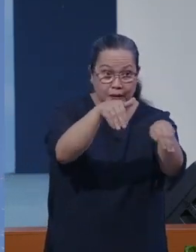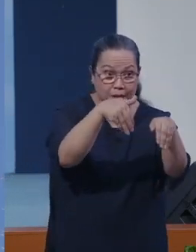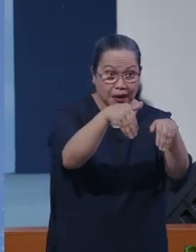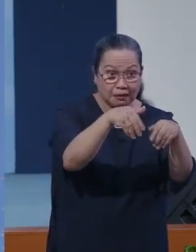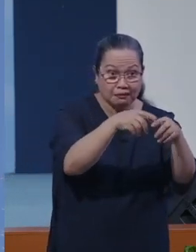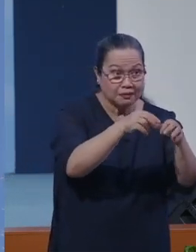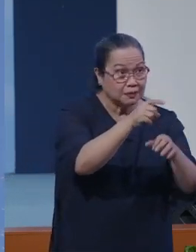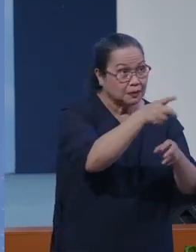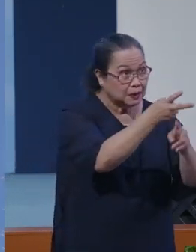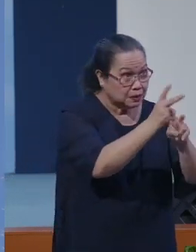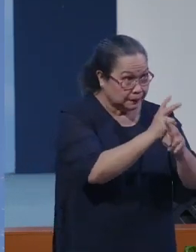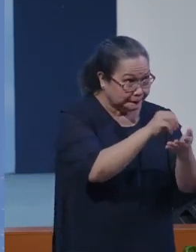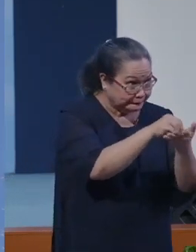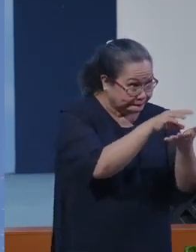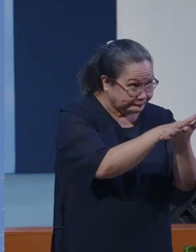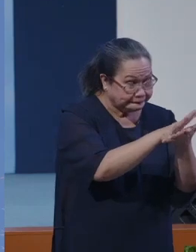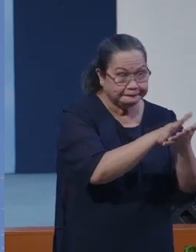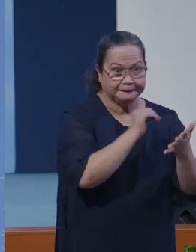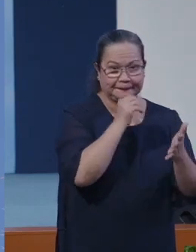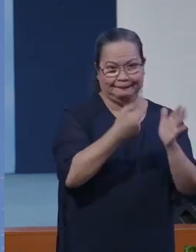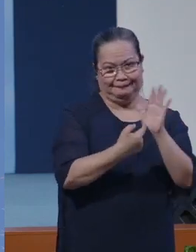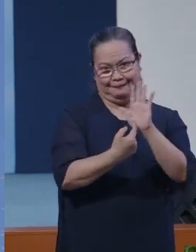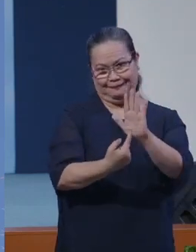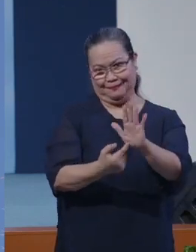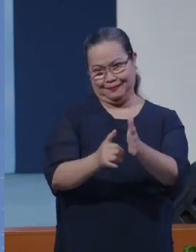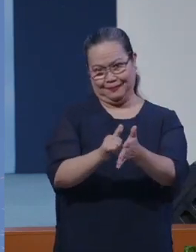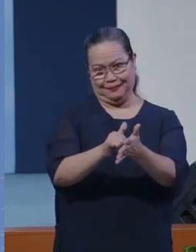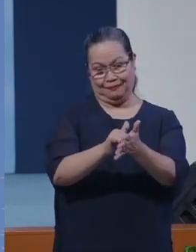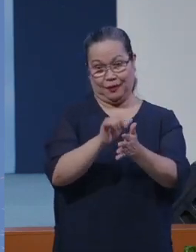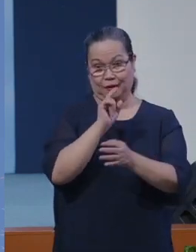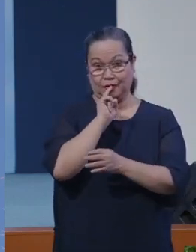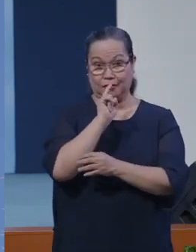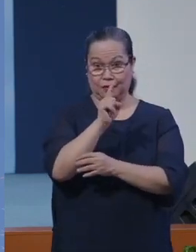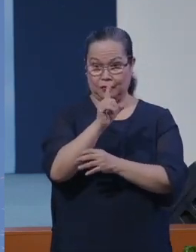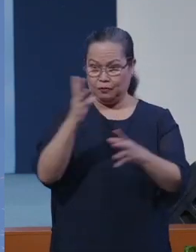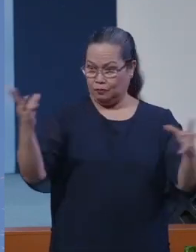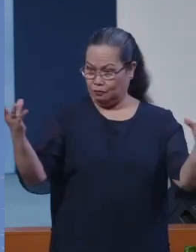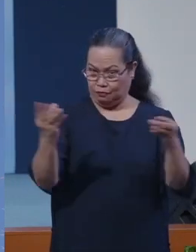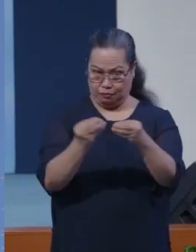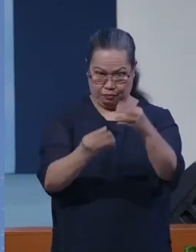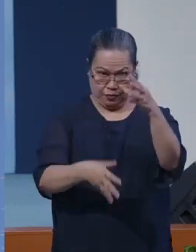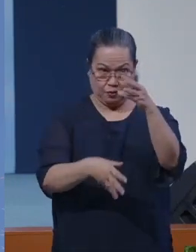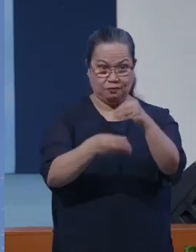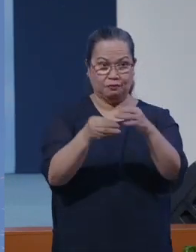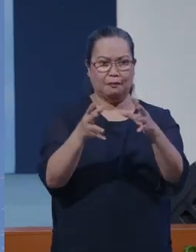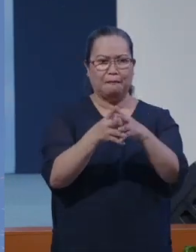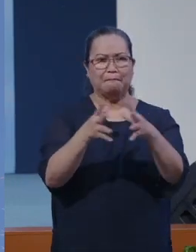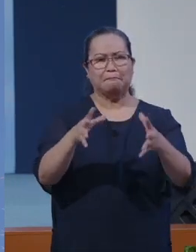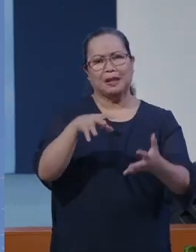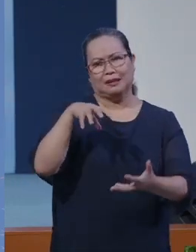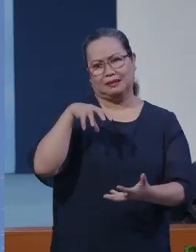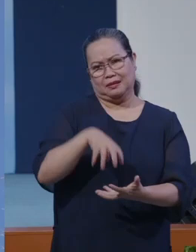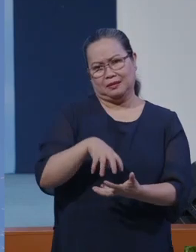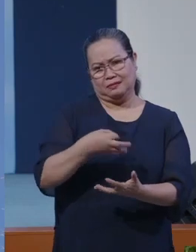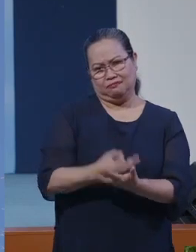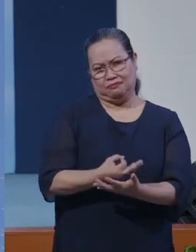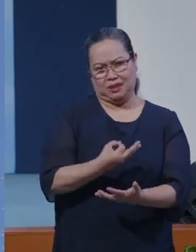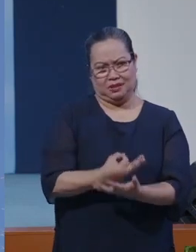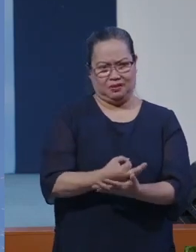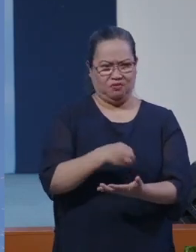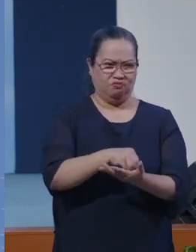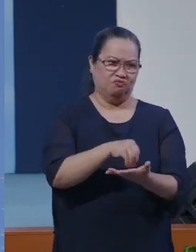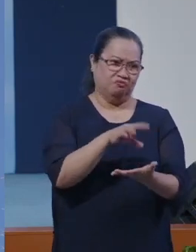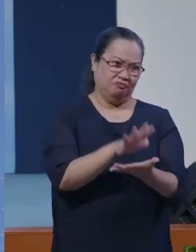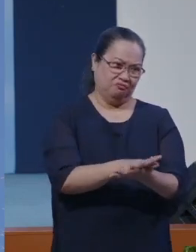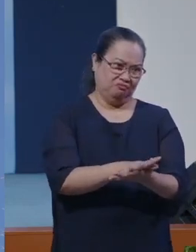kanto. Hindi po reflected lahat yan. At kung yan ay susumahin natin, napakalaking amount po ng utang ang